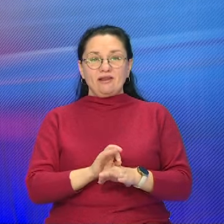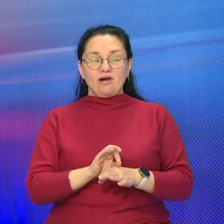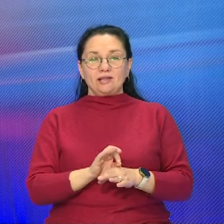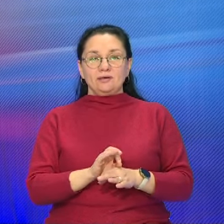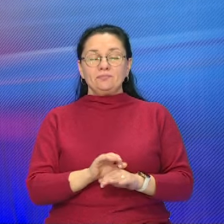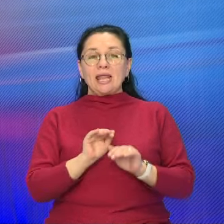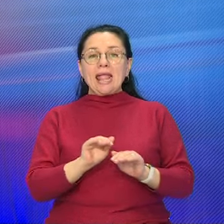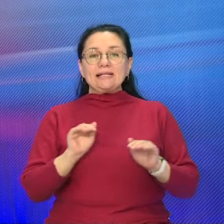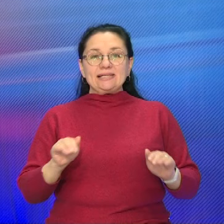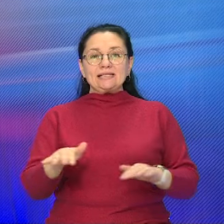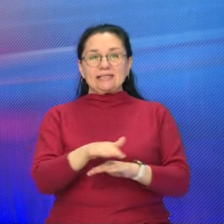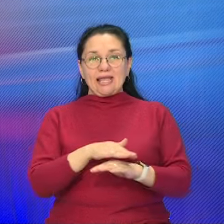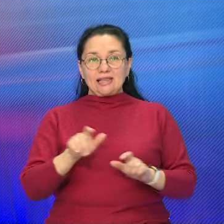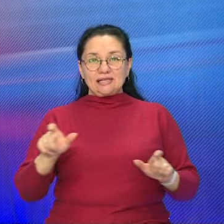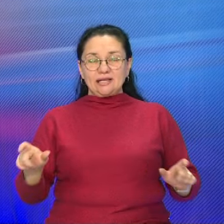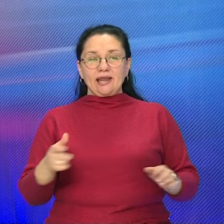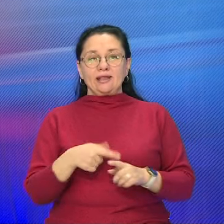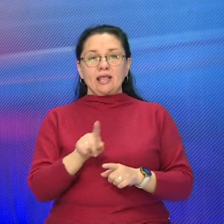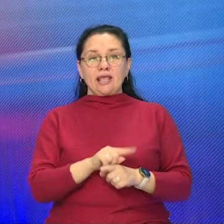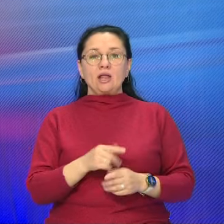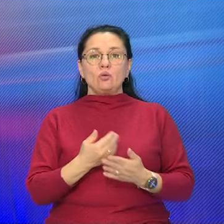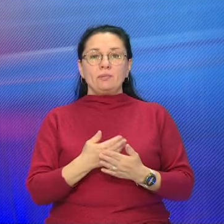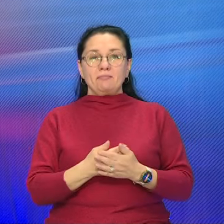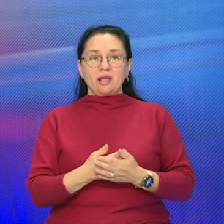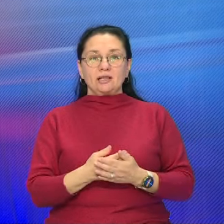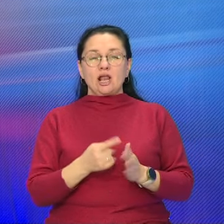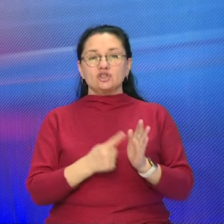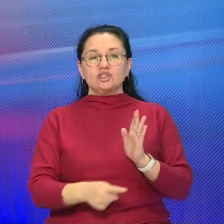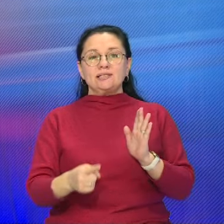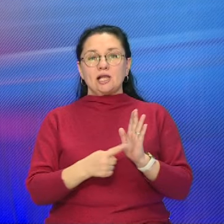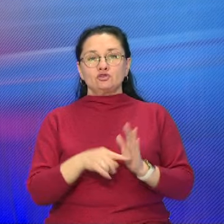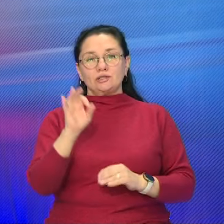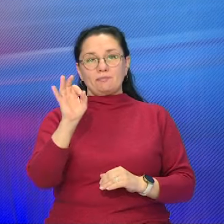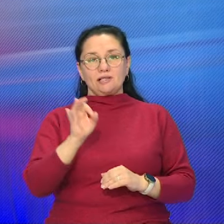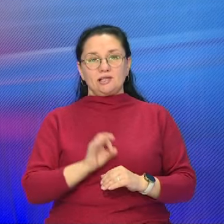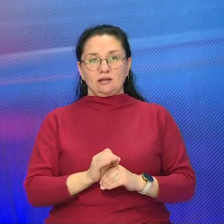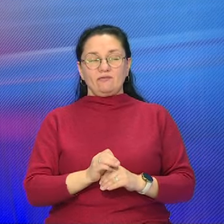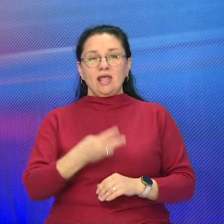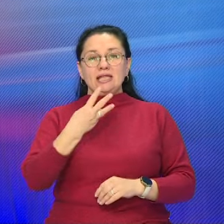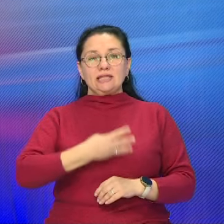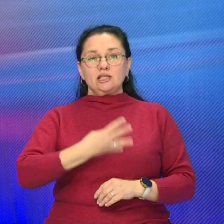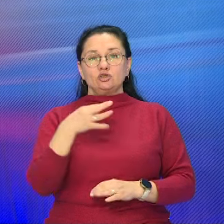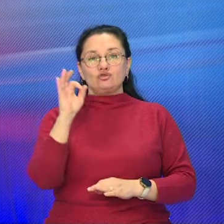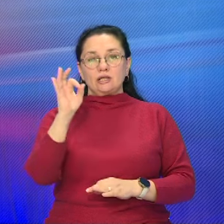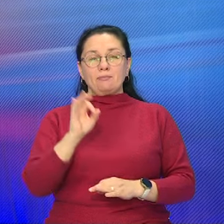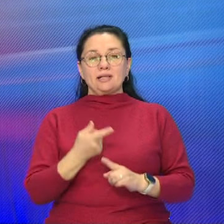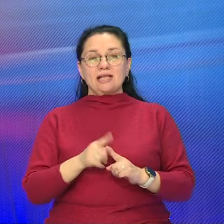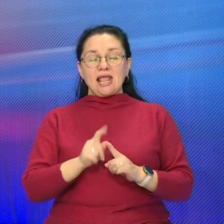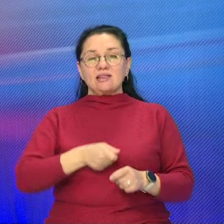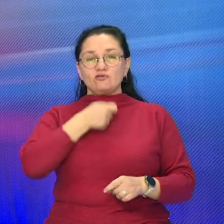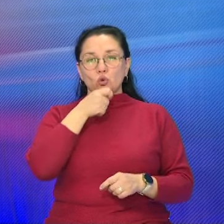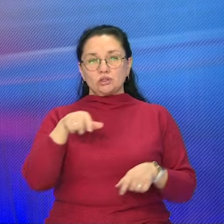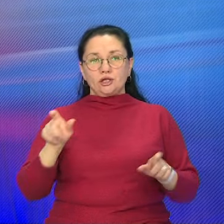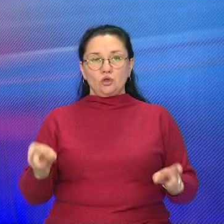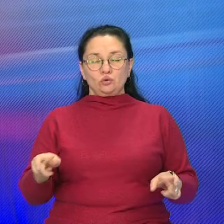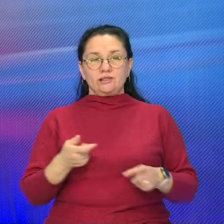преобладает детское население, и оно составляет практически 66%. 34% – это взрослое